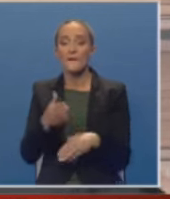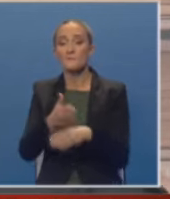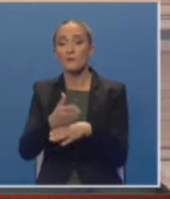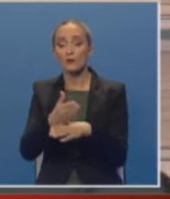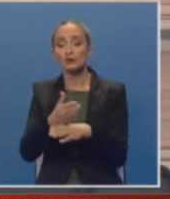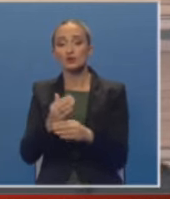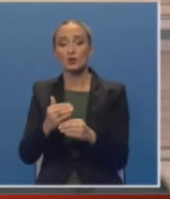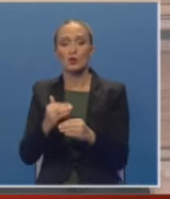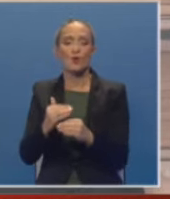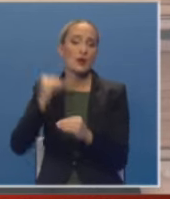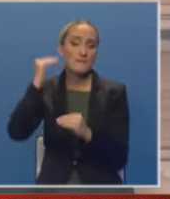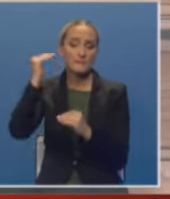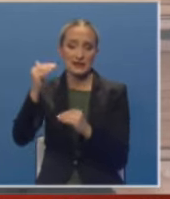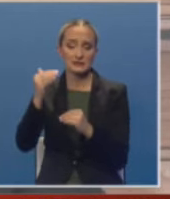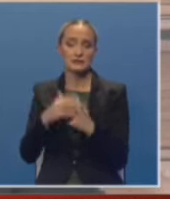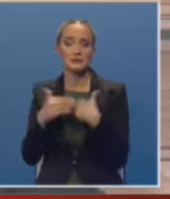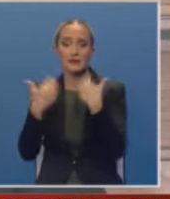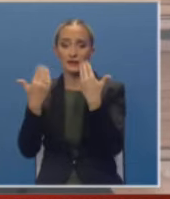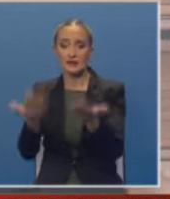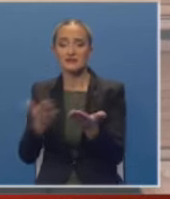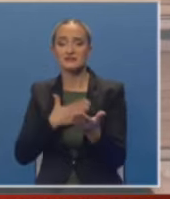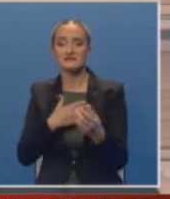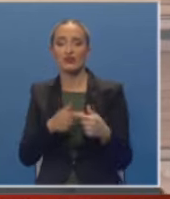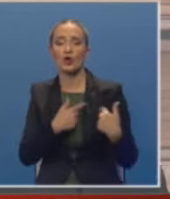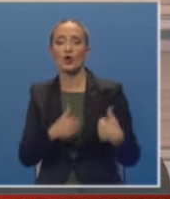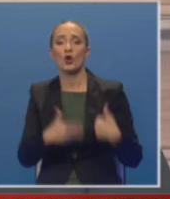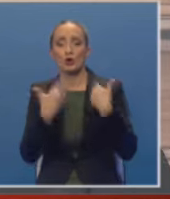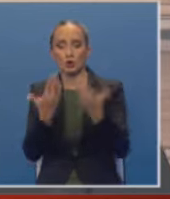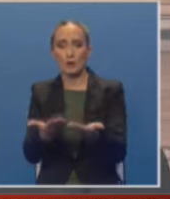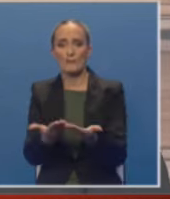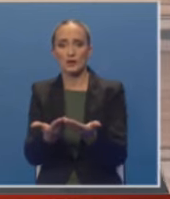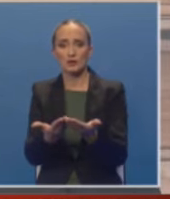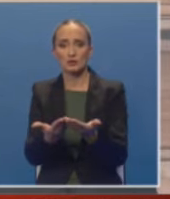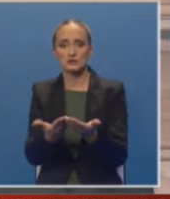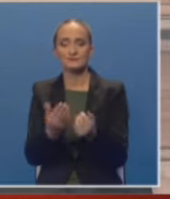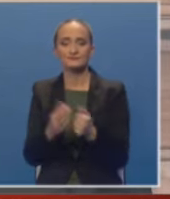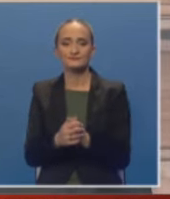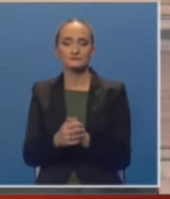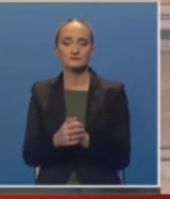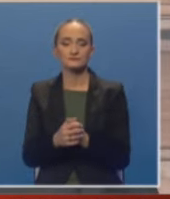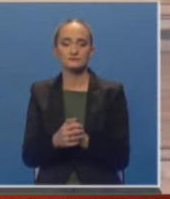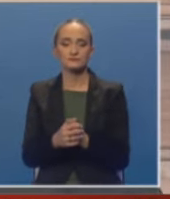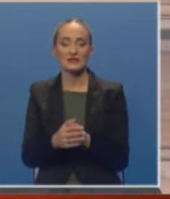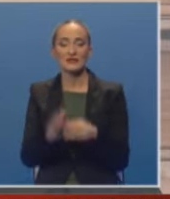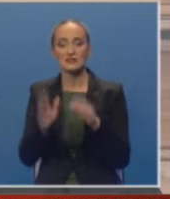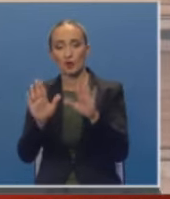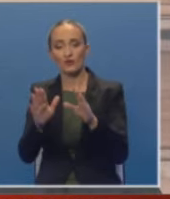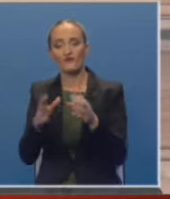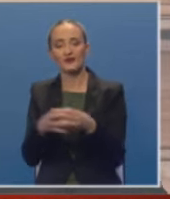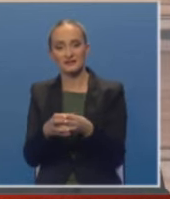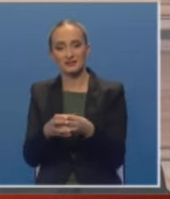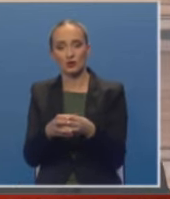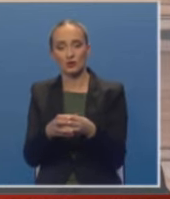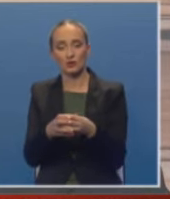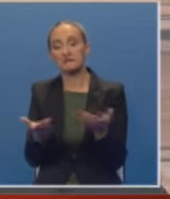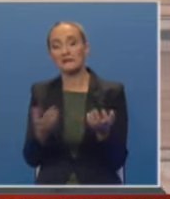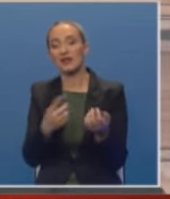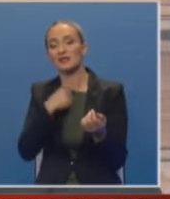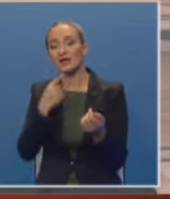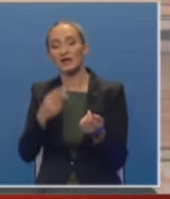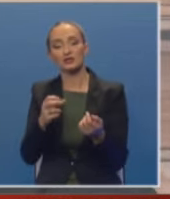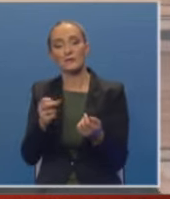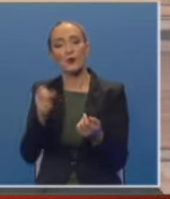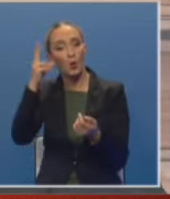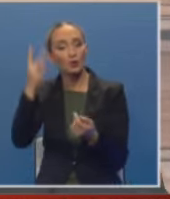pomoći unaprijediti i dati svoj doprinos da se i ovaj segment, da kažem,